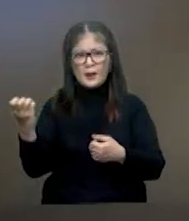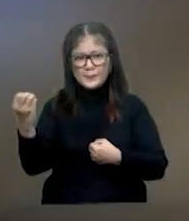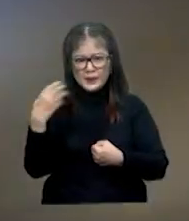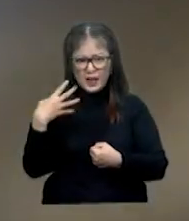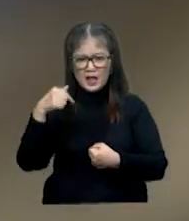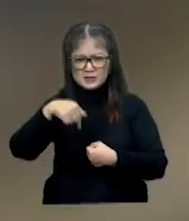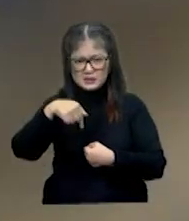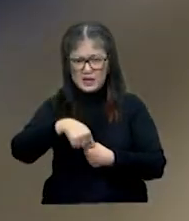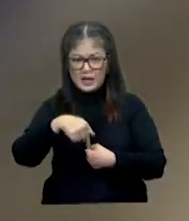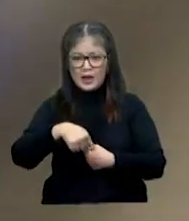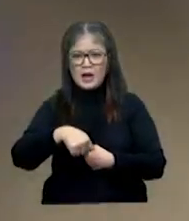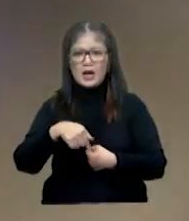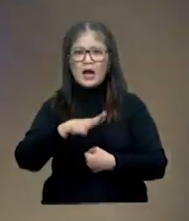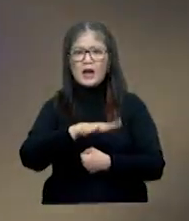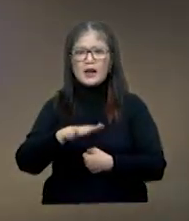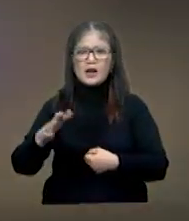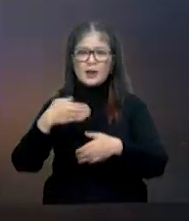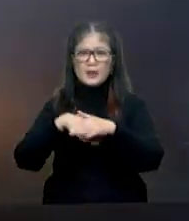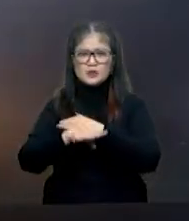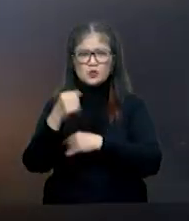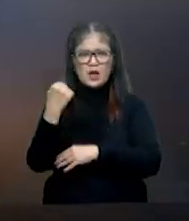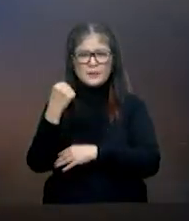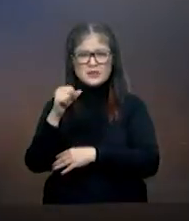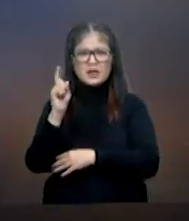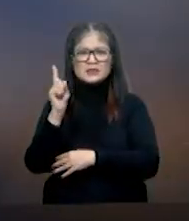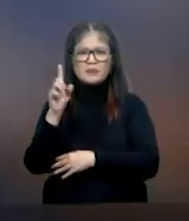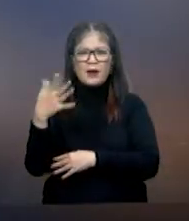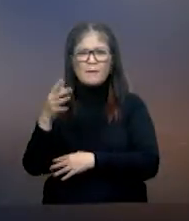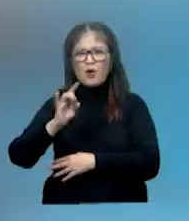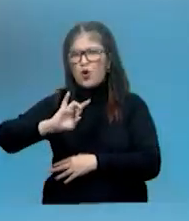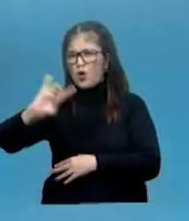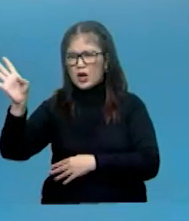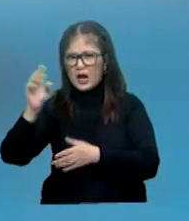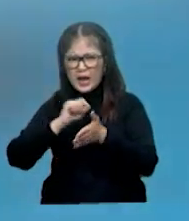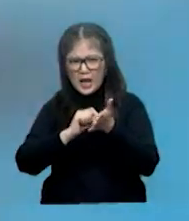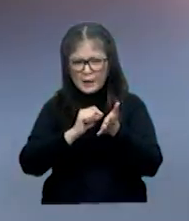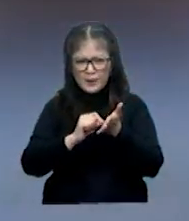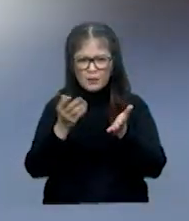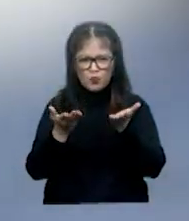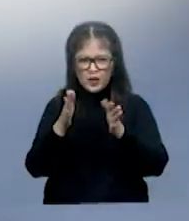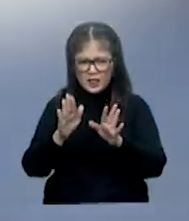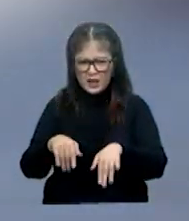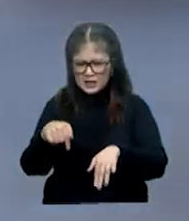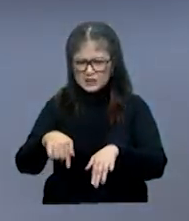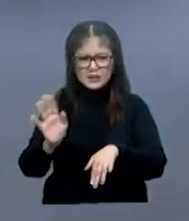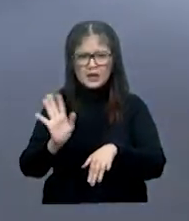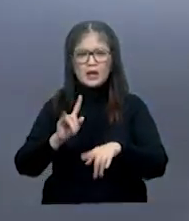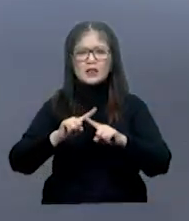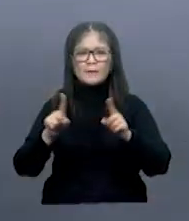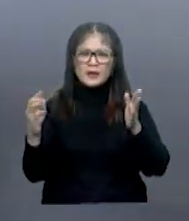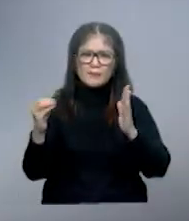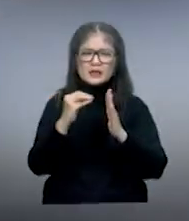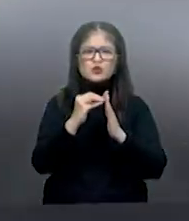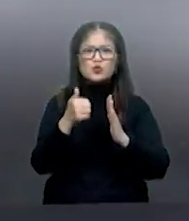Negeri dikalahkan oleh orang yang mereka ketahui tidak tinggal di sekitar sekolah yang dituju. Bima Arya akan mendatangi Dinas Kependudukan dan